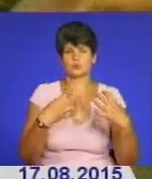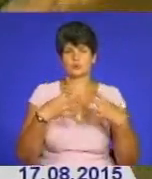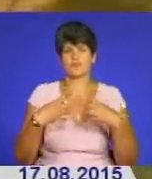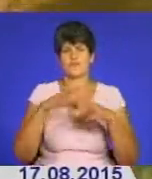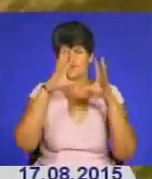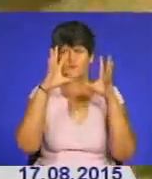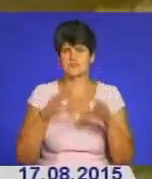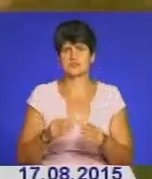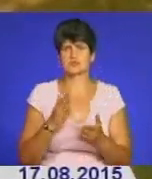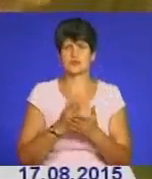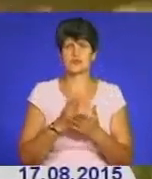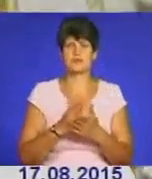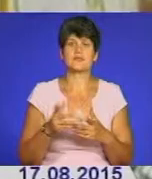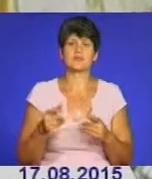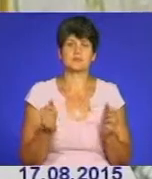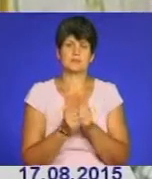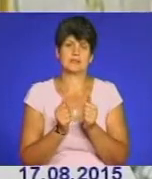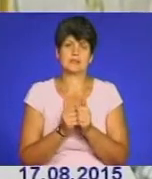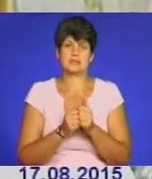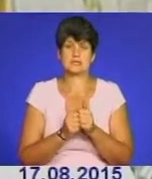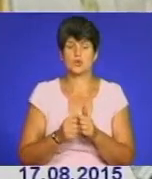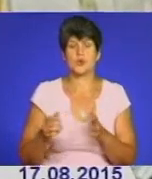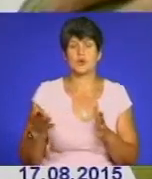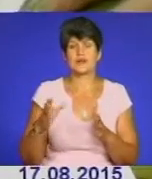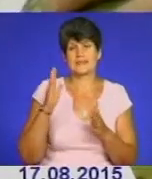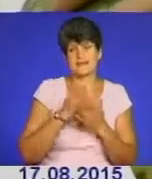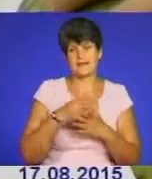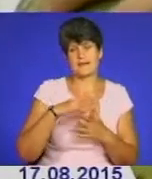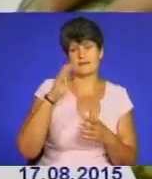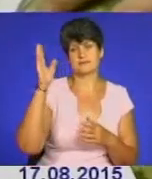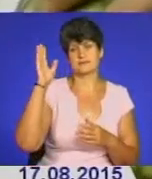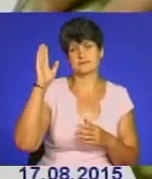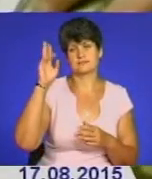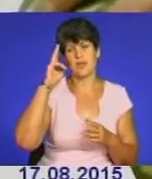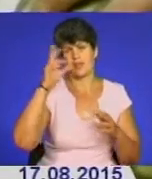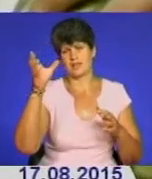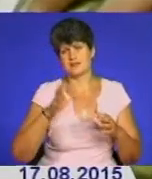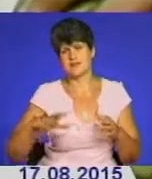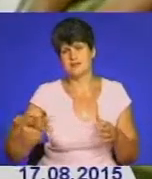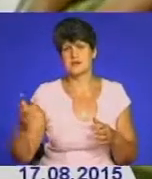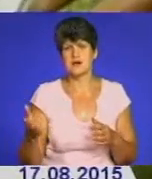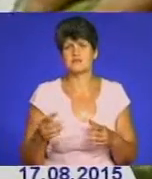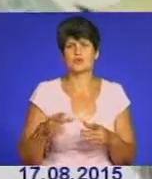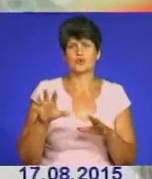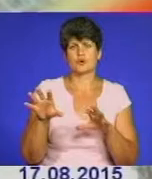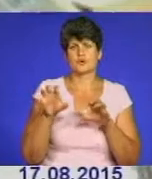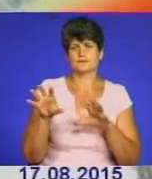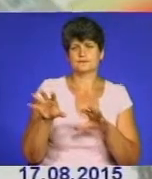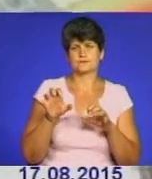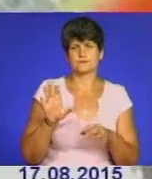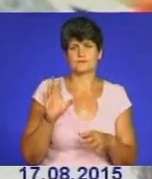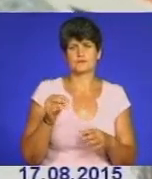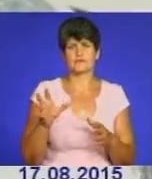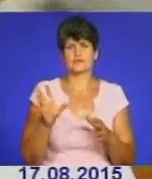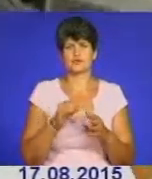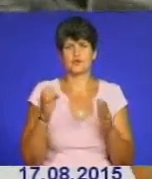є в ґрунті. Тому якщо неподалік баштану є каналізація або звалище сміття, то, скоріше за все, ягода вбере в себе шкідливі